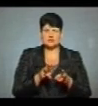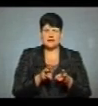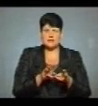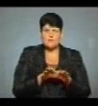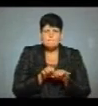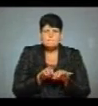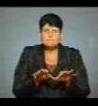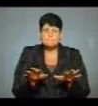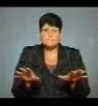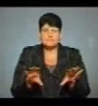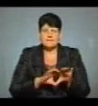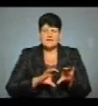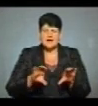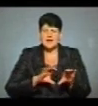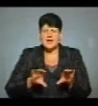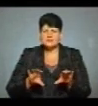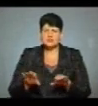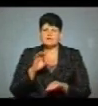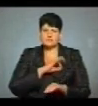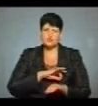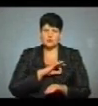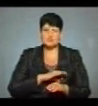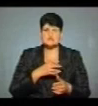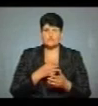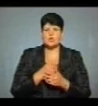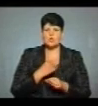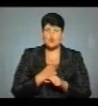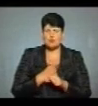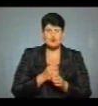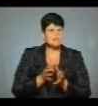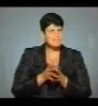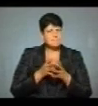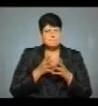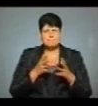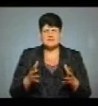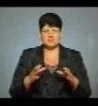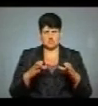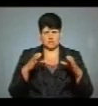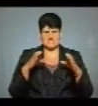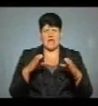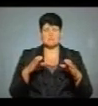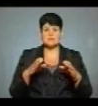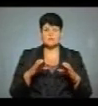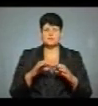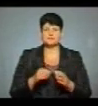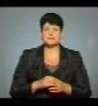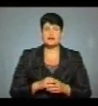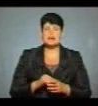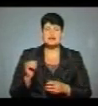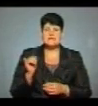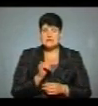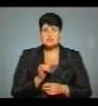прокладені мережі, які ми використовуємо для своєї роботи, найбільших діаметрів. І